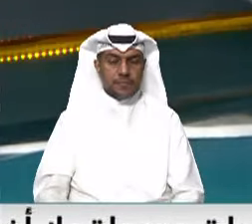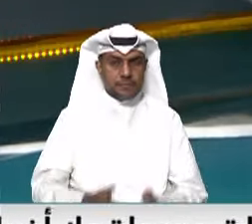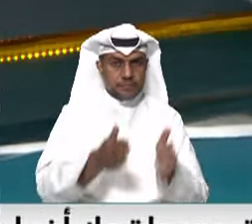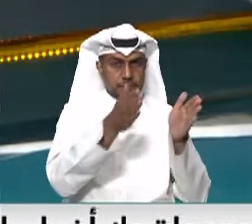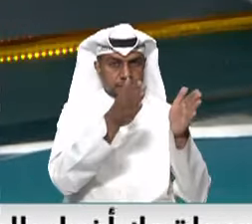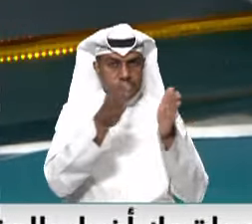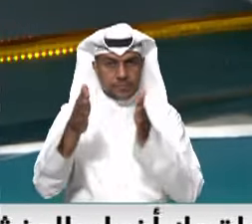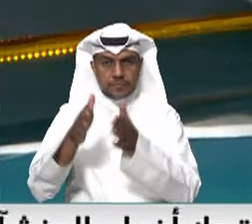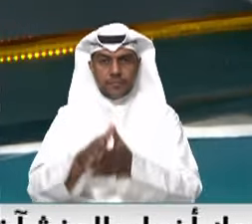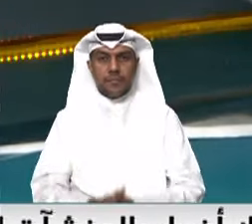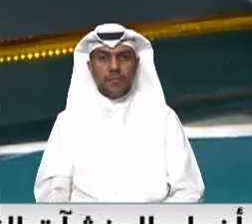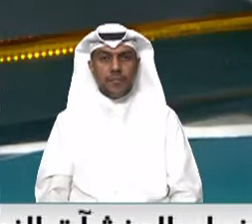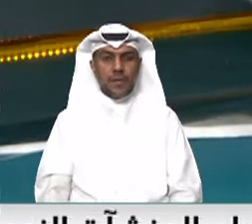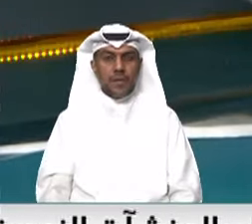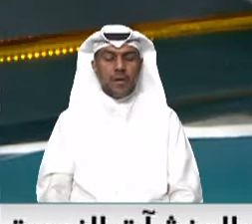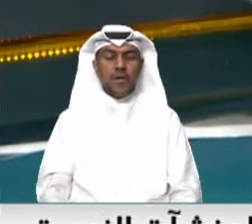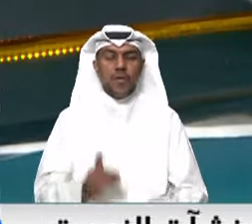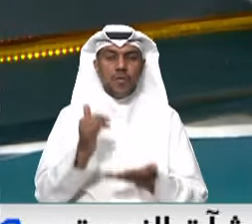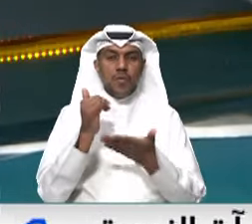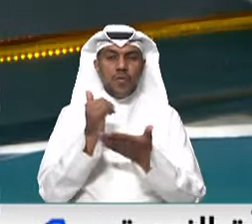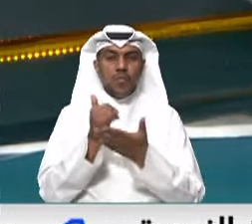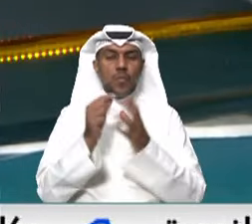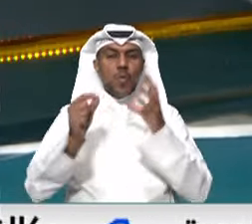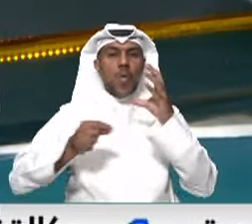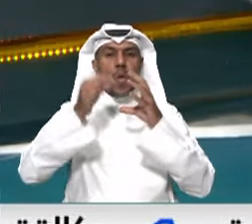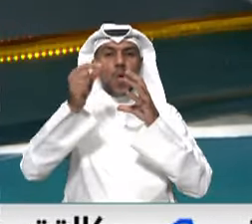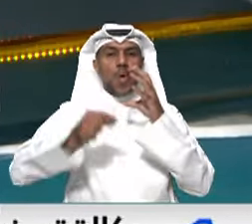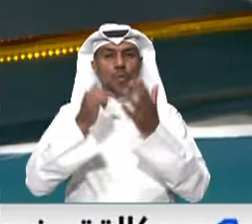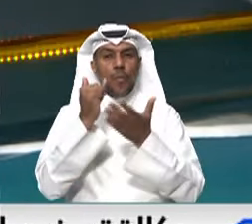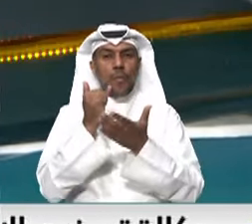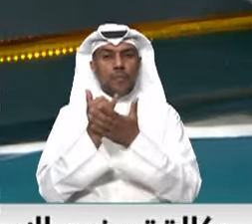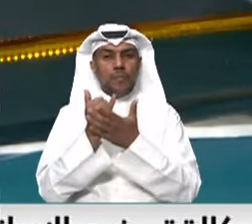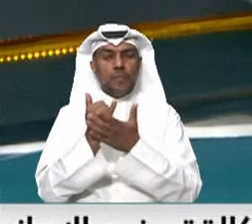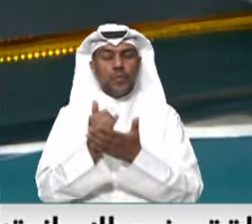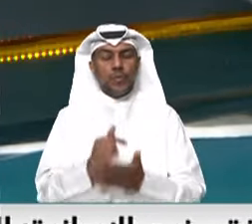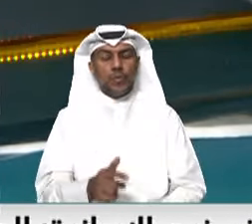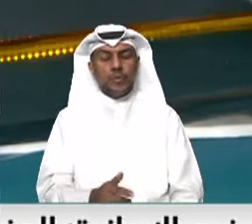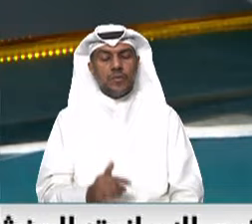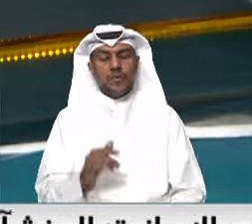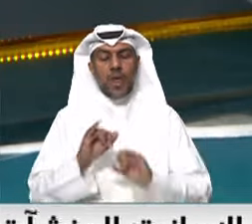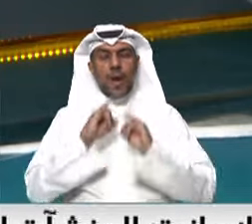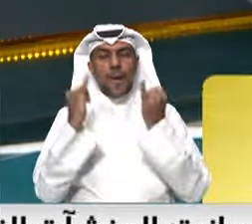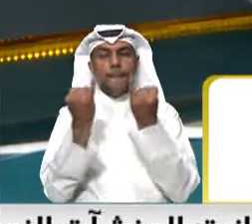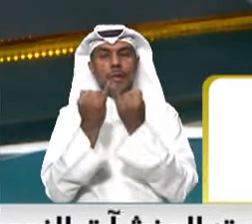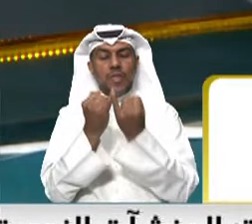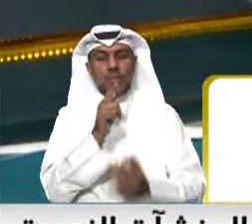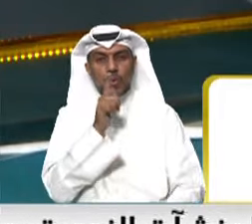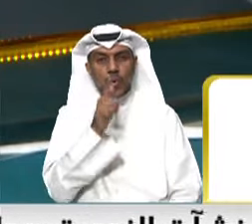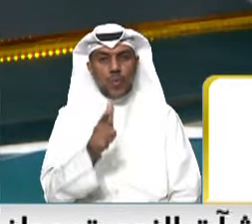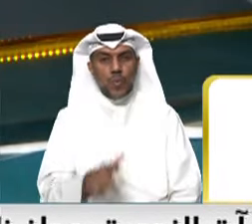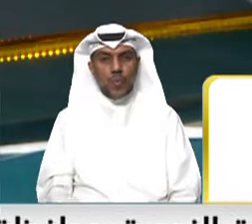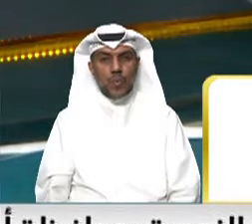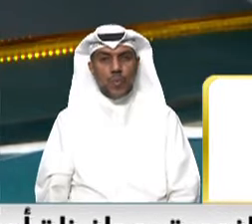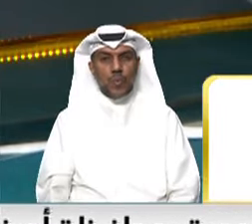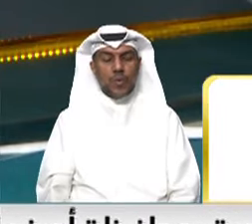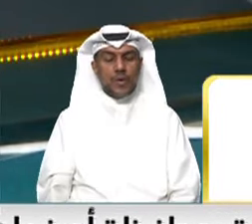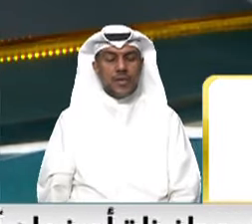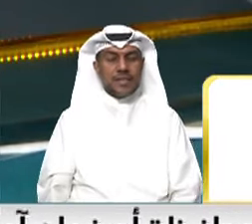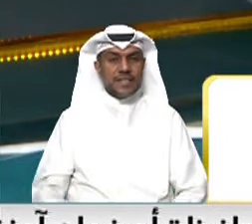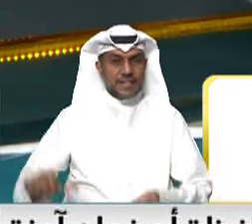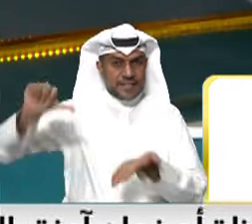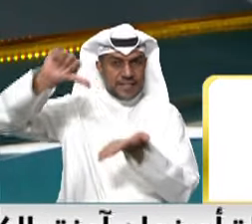اكدت الوكاله الدوليه للطاقه الذريه اليوم الجمعه عدم وقوع اي ضرر في المواقع النوويه